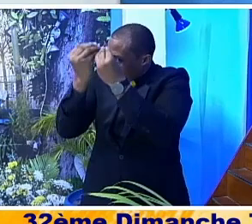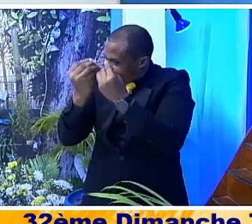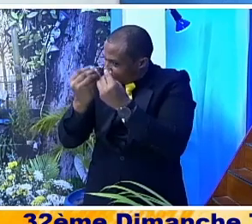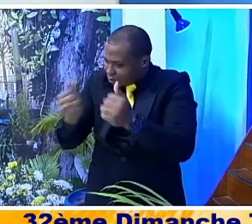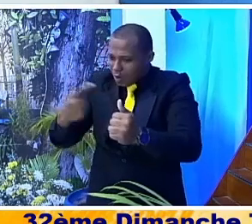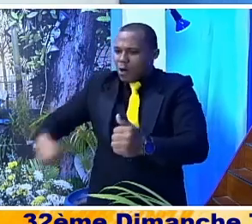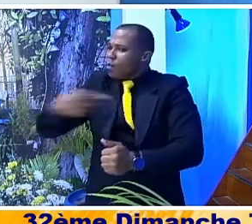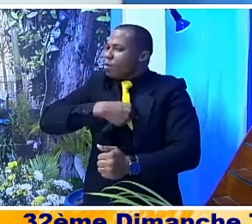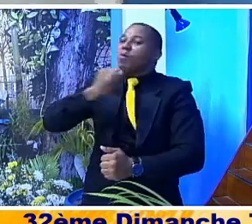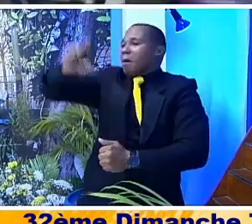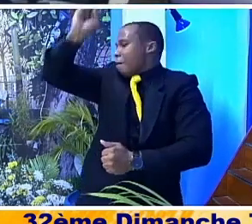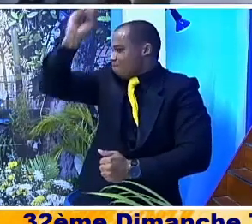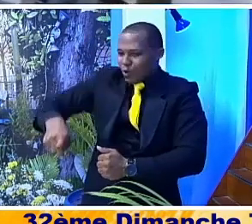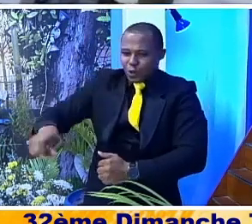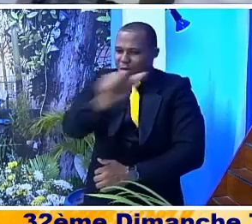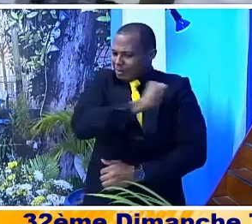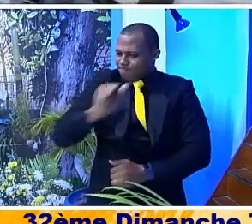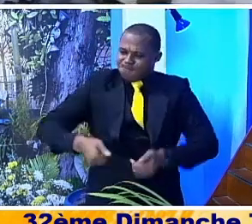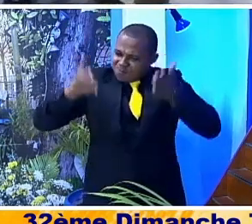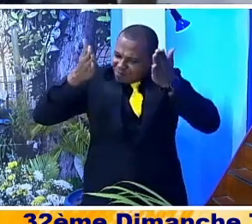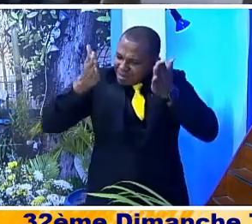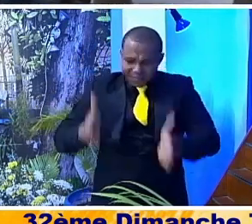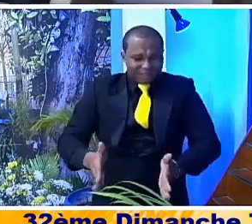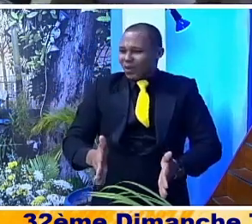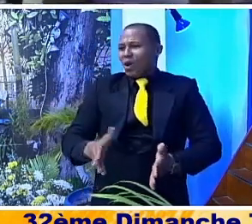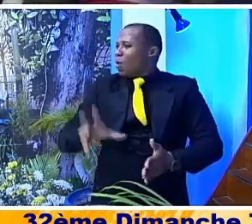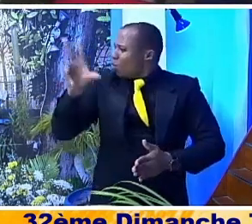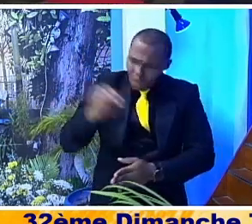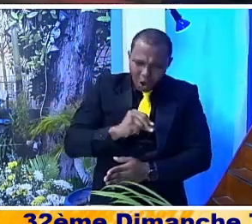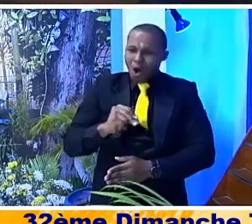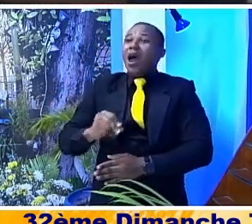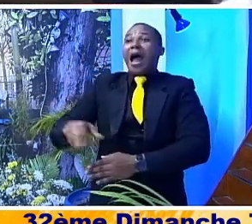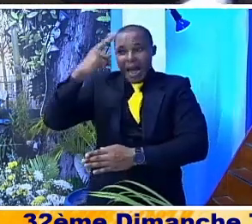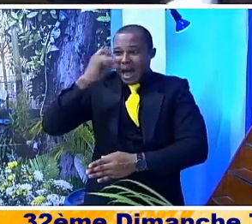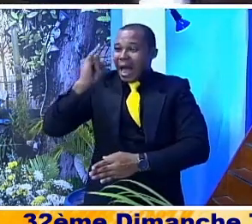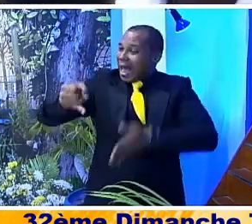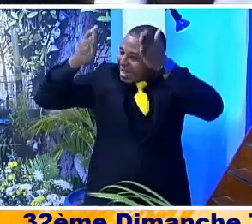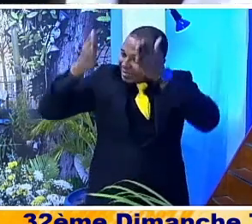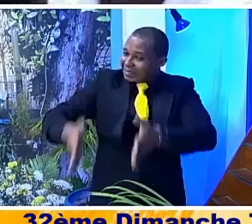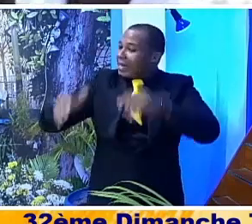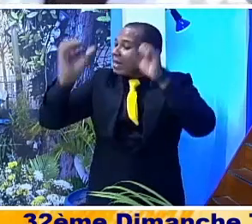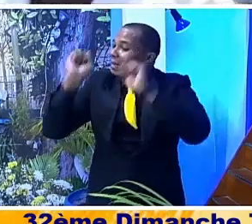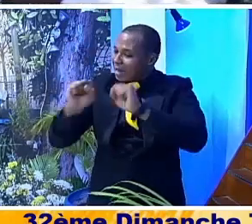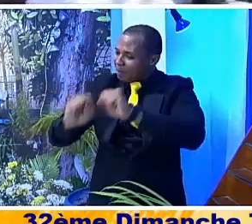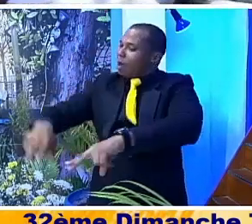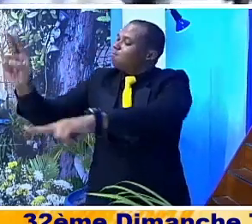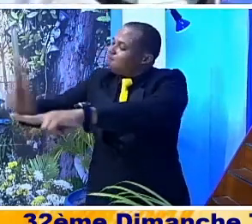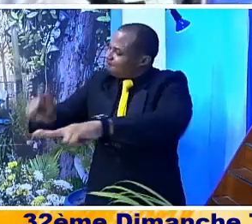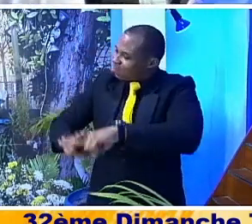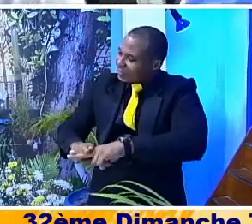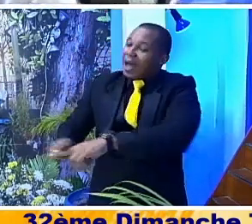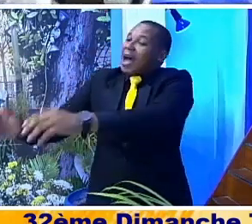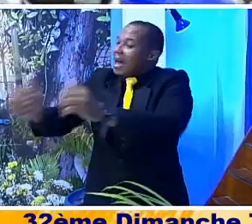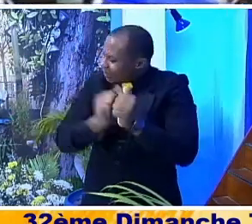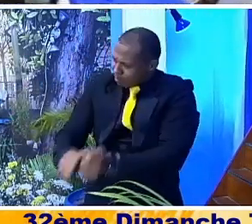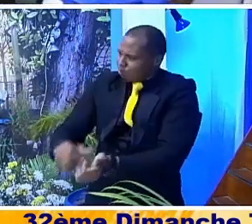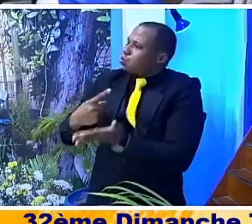d'affaires, nous pas besoin de bagay sa yo encore. C'est parce que vraiment que ce mieux, haïtien généralement qui était diable dirigeait la